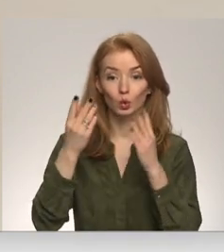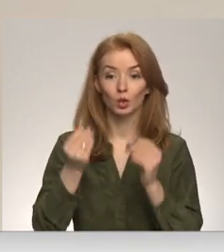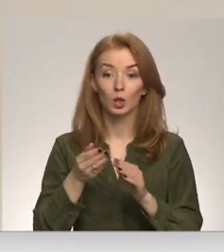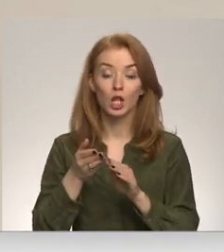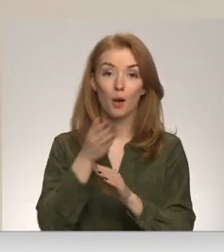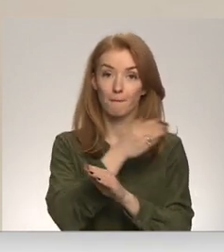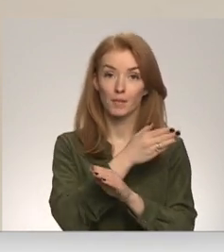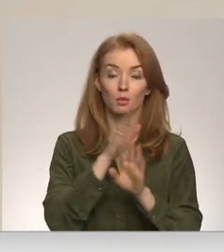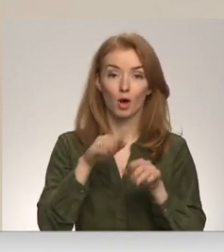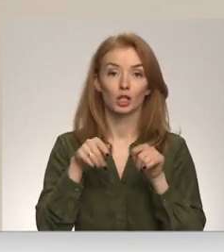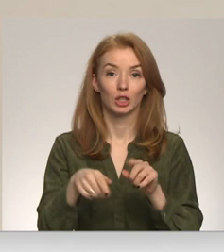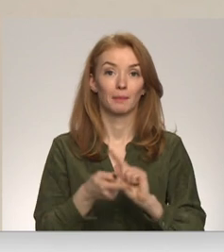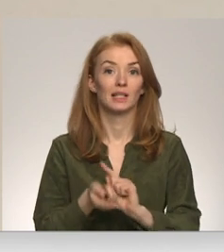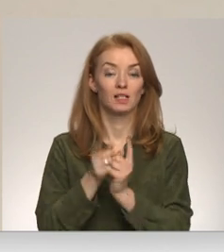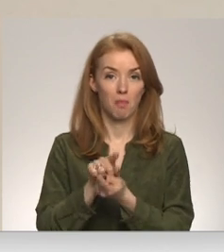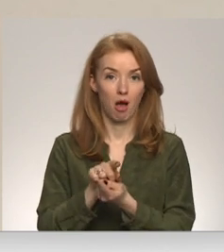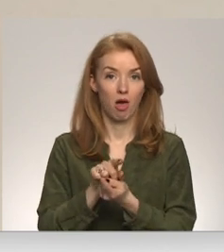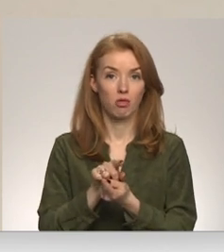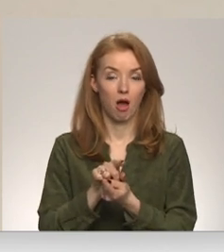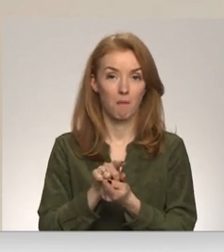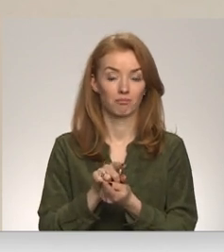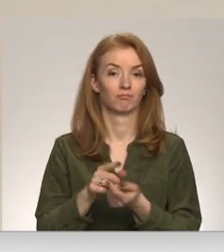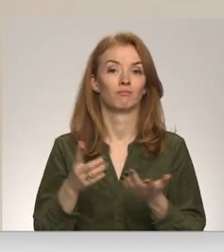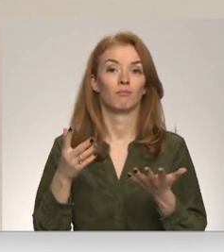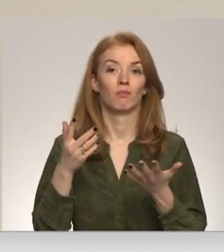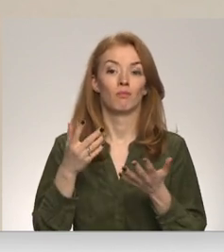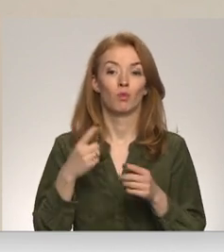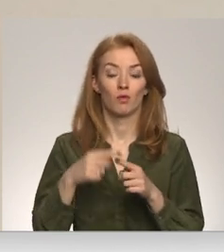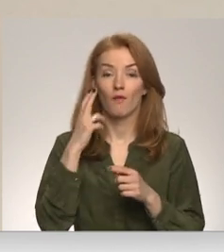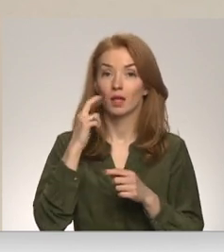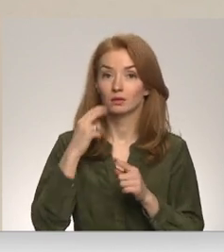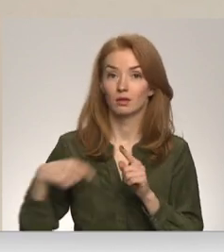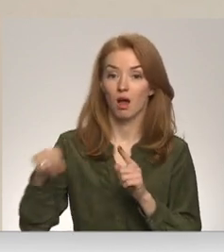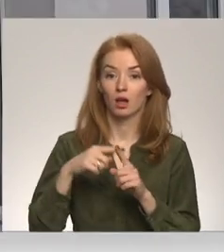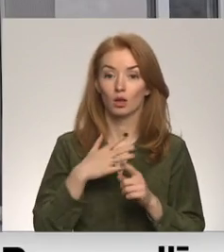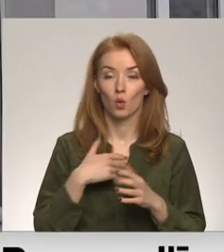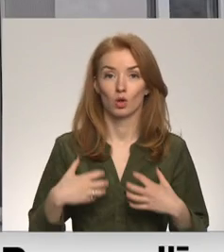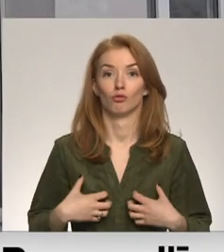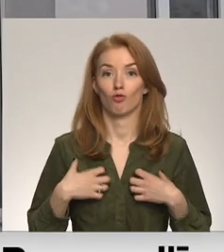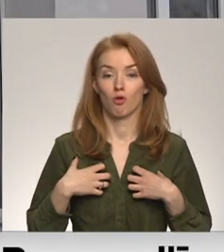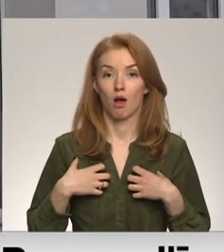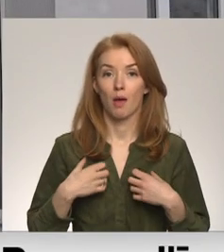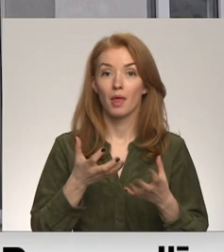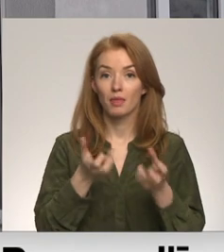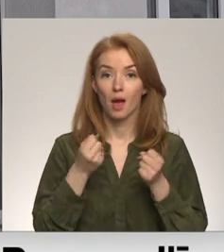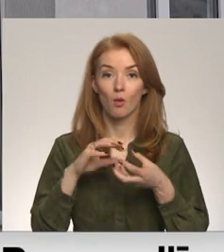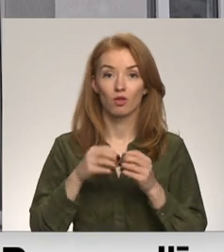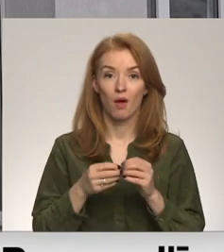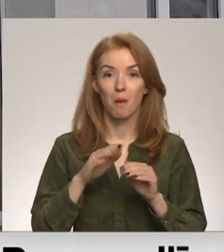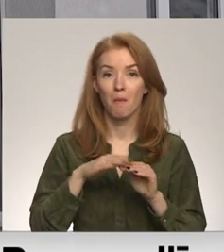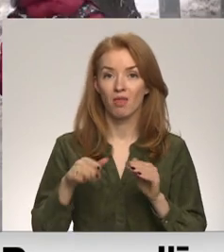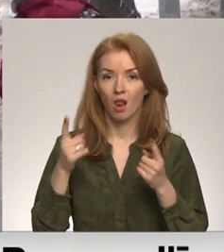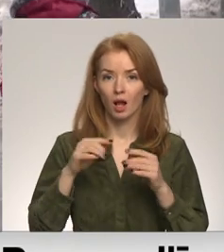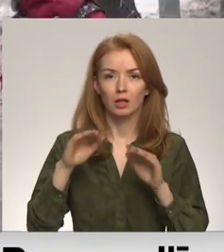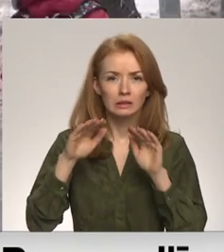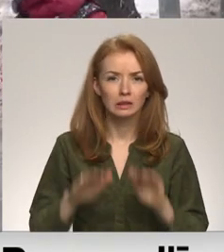šiem izmaiņām, plānotajām. Ja? Vecāki tāpēc arī bija tik ļoti šokēti. Ņemot vērā zemo dzimstību pēdējo gadu